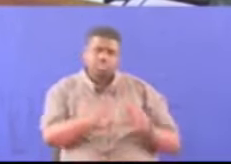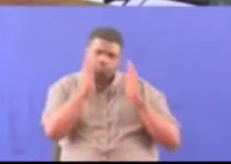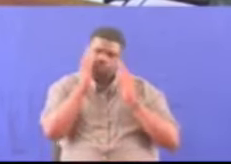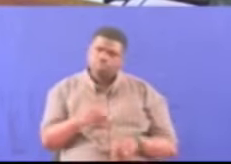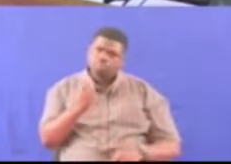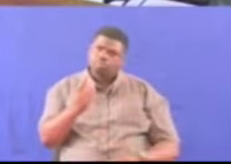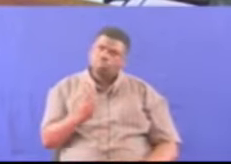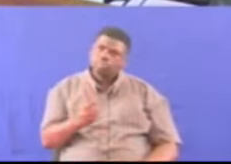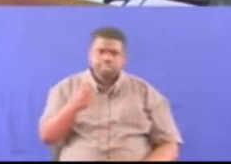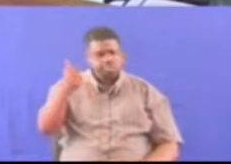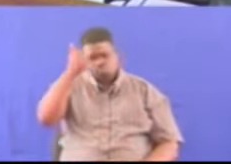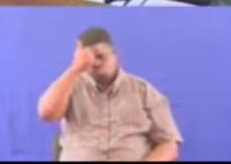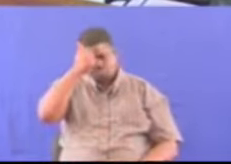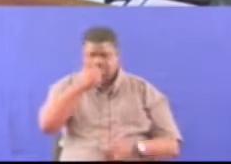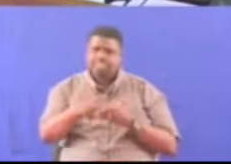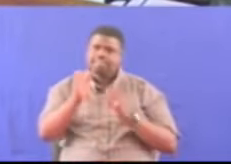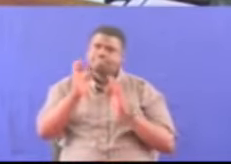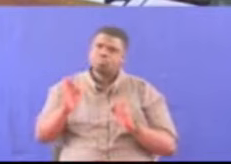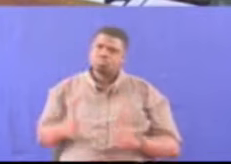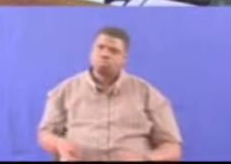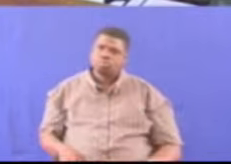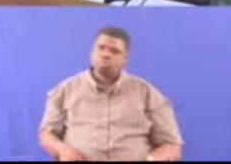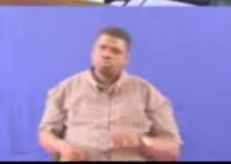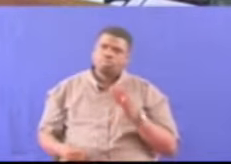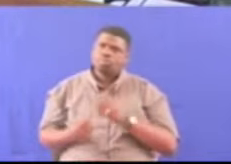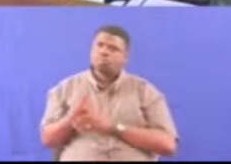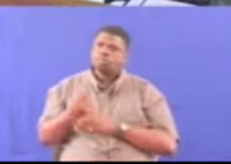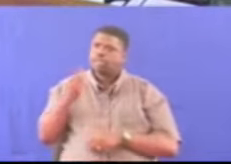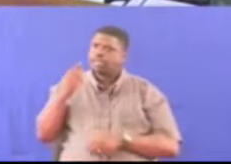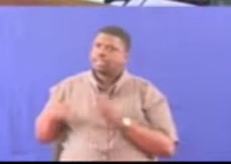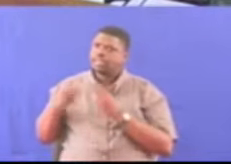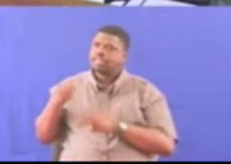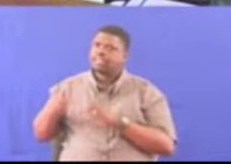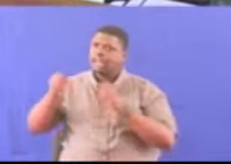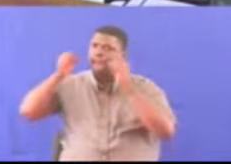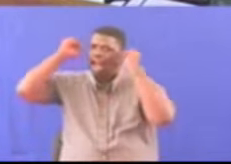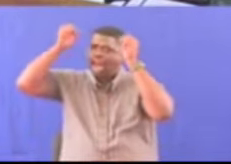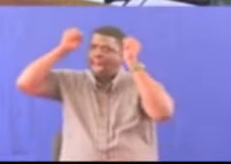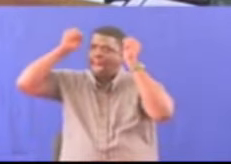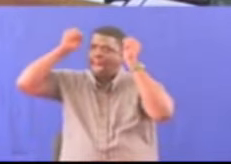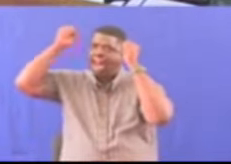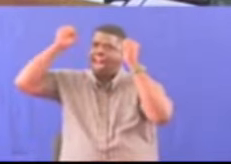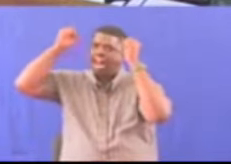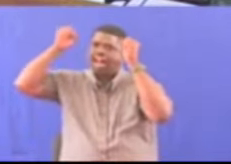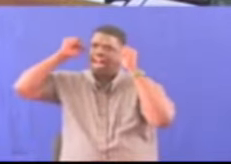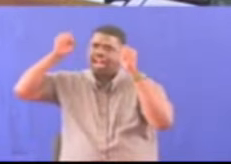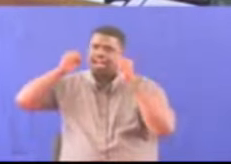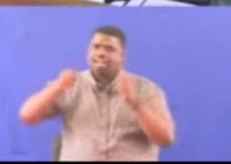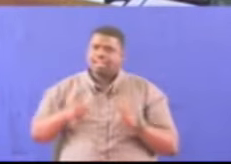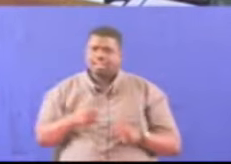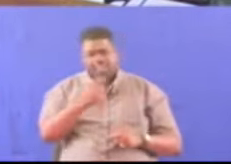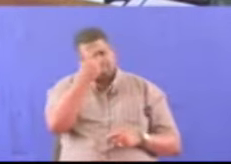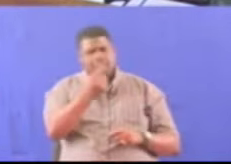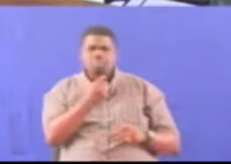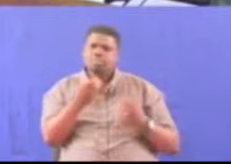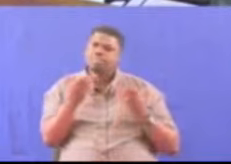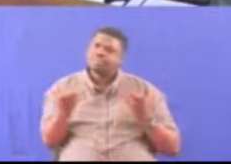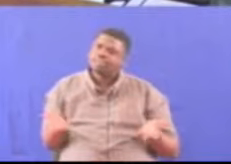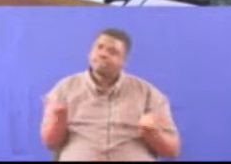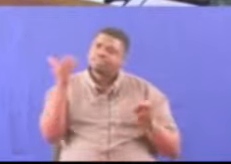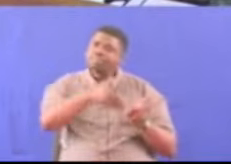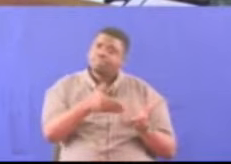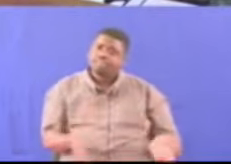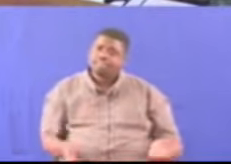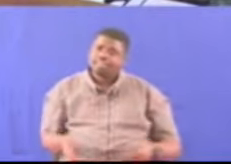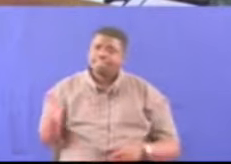simkumbuke jina vizuri, walitoka hapo kantini wanashangilia utadhani umeshafika. Mpaka nikauliza mnajipanga kama umeshafika na